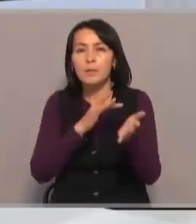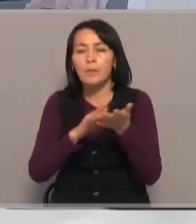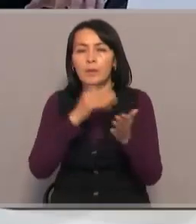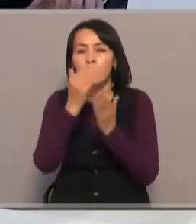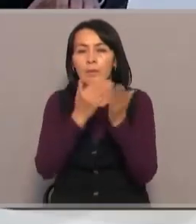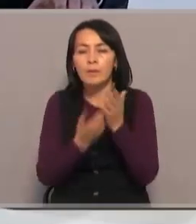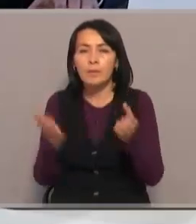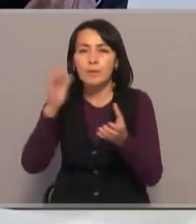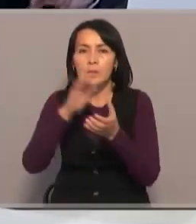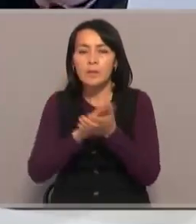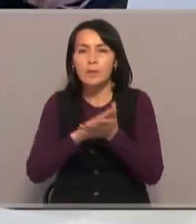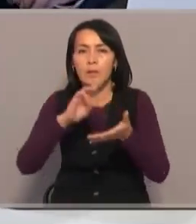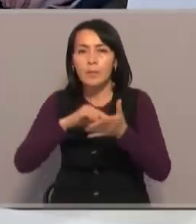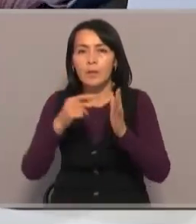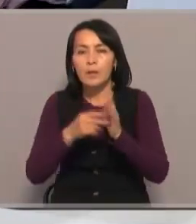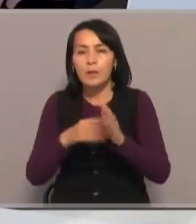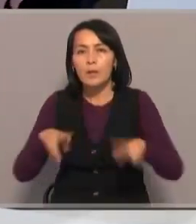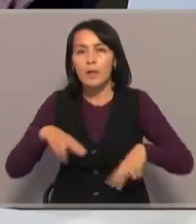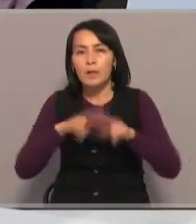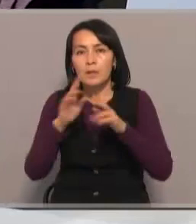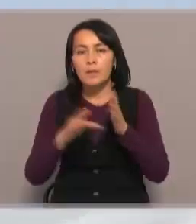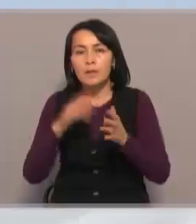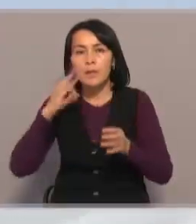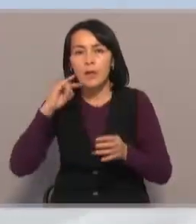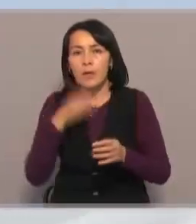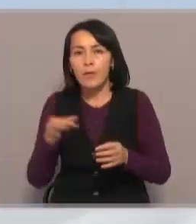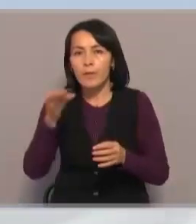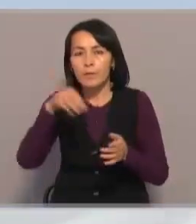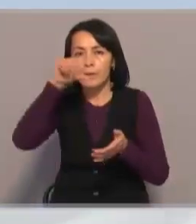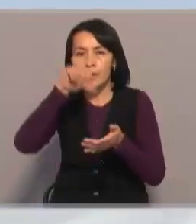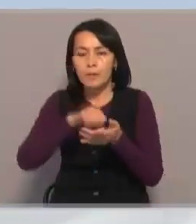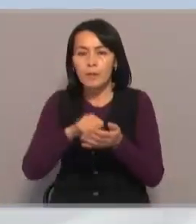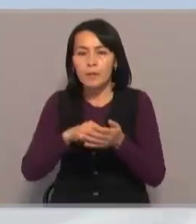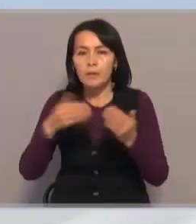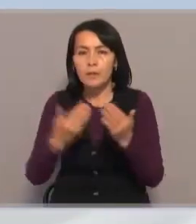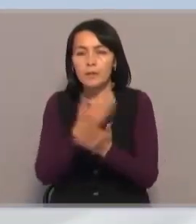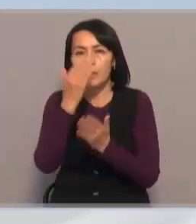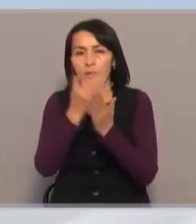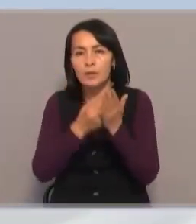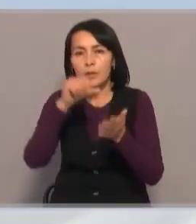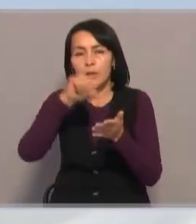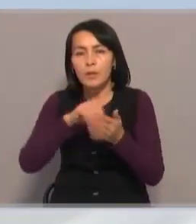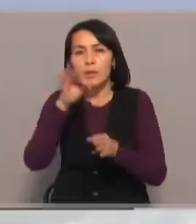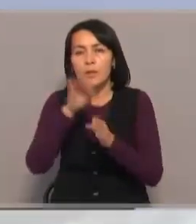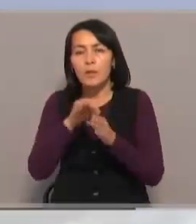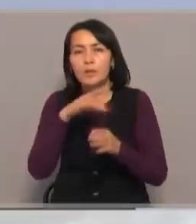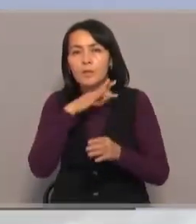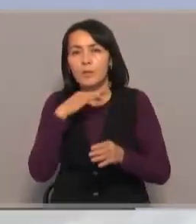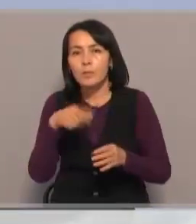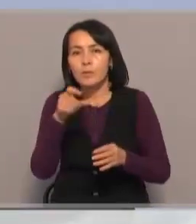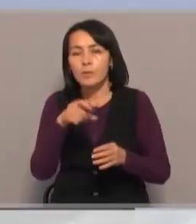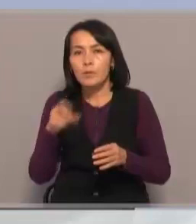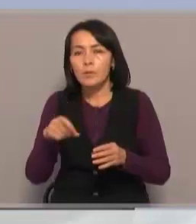бағдарламасы да таныстырылды. Пилоттық жоба Астана қаласы мен Павлодар облысында енгізілген. Жаңа жүйені енгізудегі мақсат көпшілік үшін